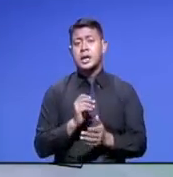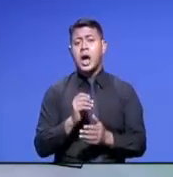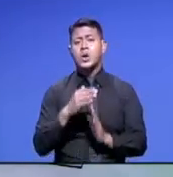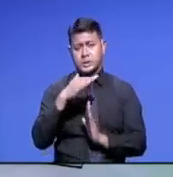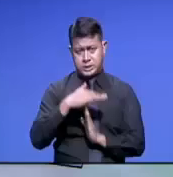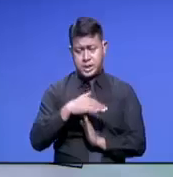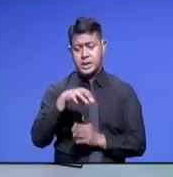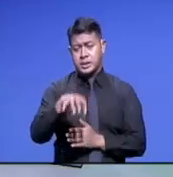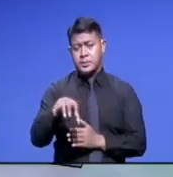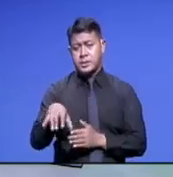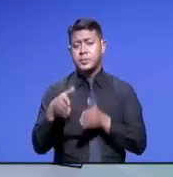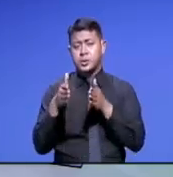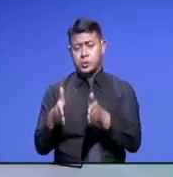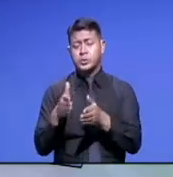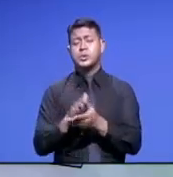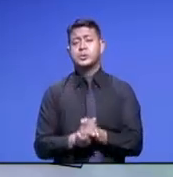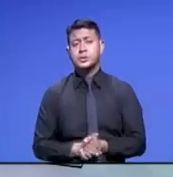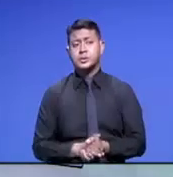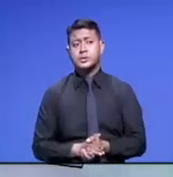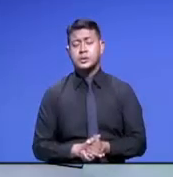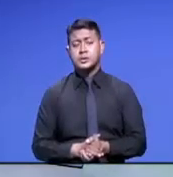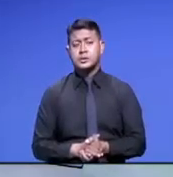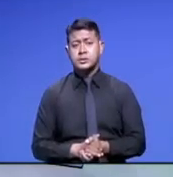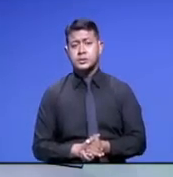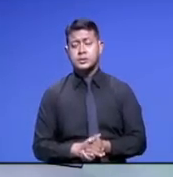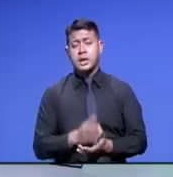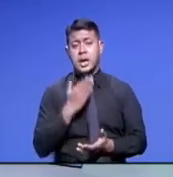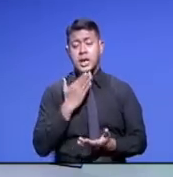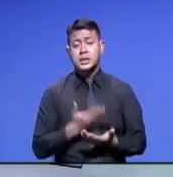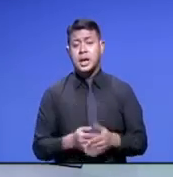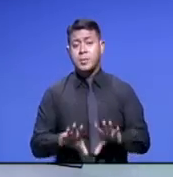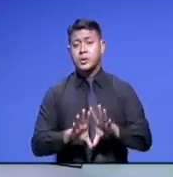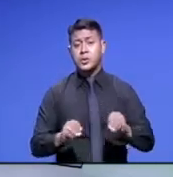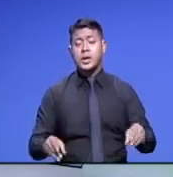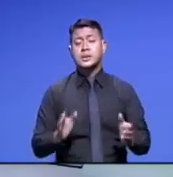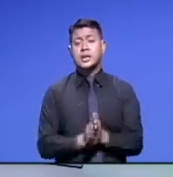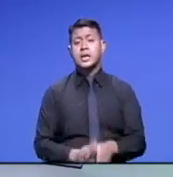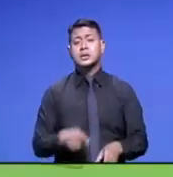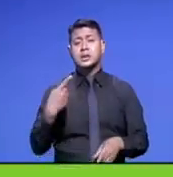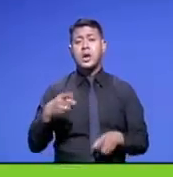sudah disediakan. Terima kasih Reza dan juga sebelumnya juga sudah ada Bram. Selamat bertugas kembali dan selalu berhati-hati.